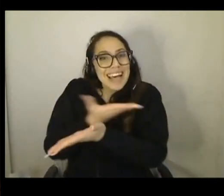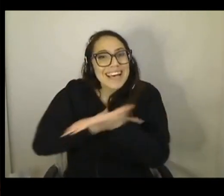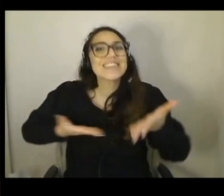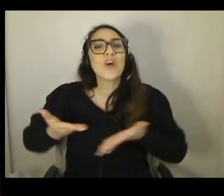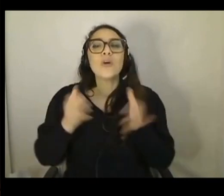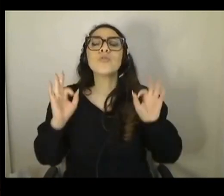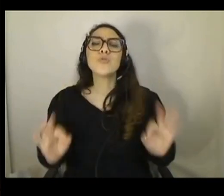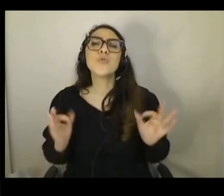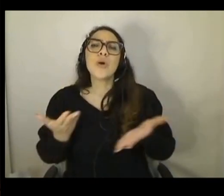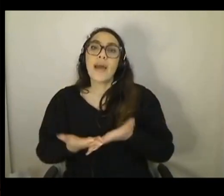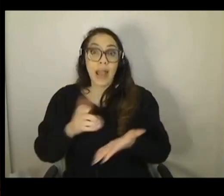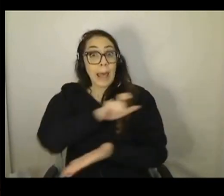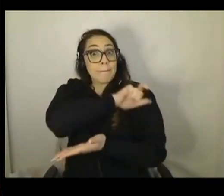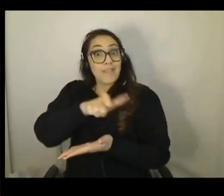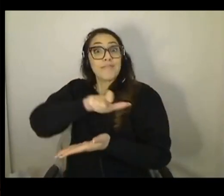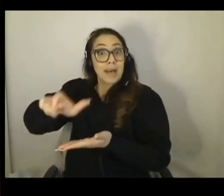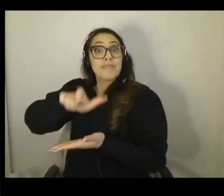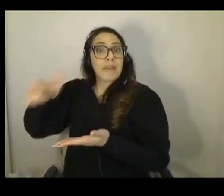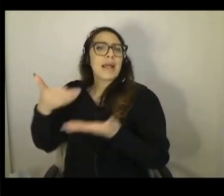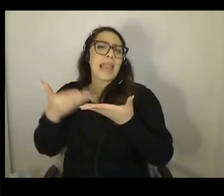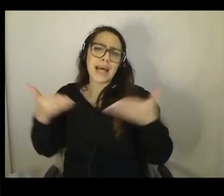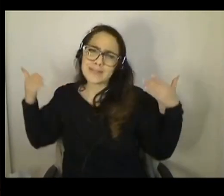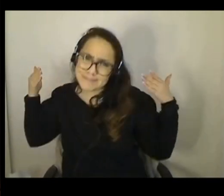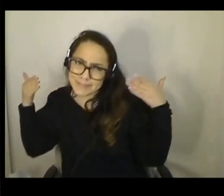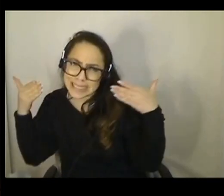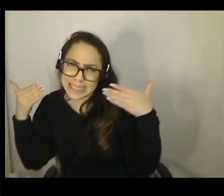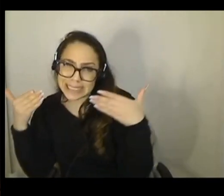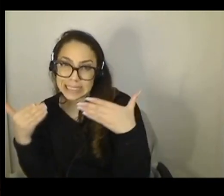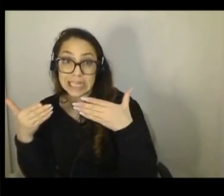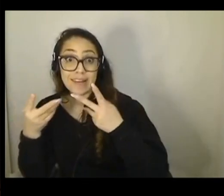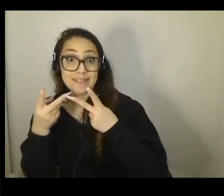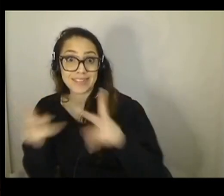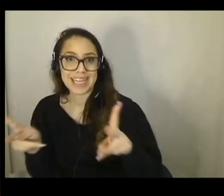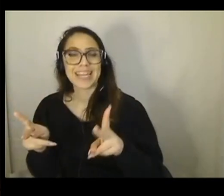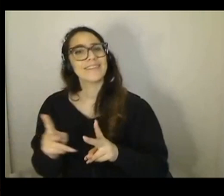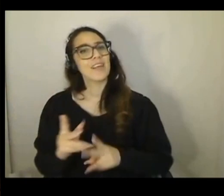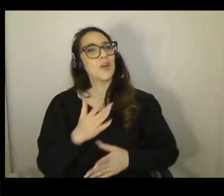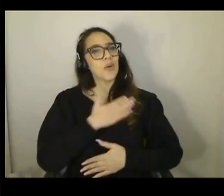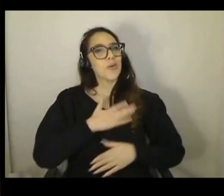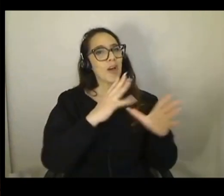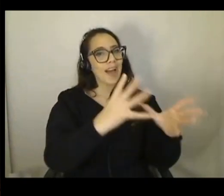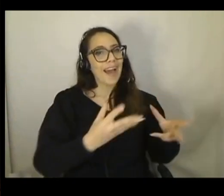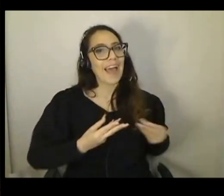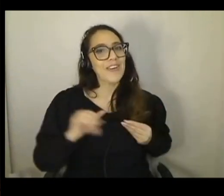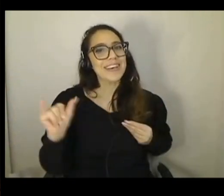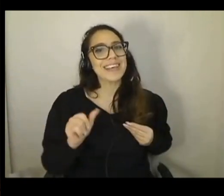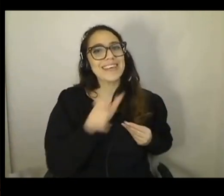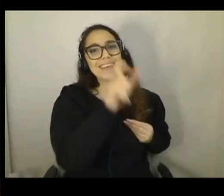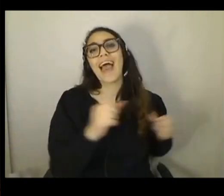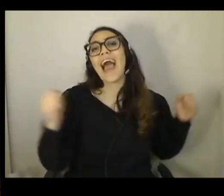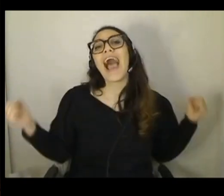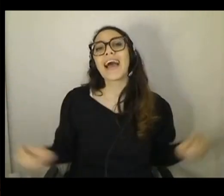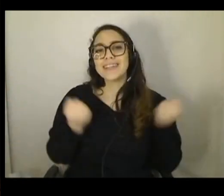rondes s'enchaînent. Cette fois-ci, on va plus aller en ville et j'ai le plaisir donc d'accueillir à la fois notre animateur de cette table ronde,